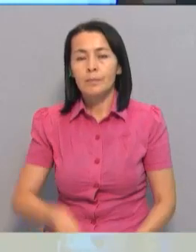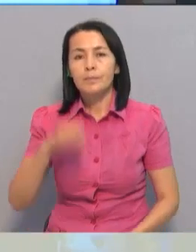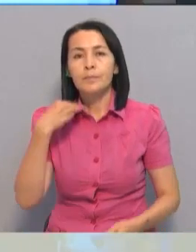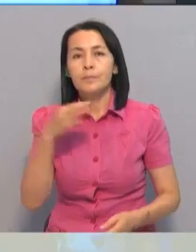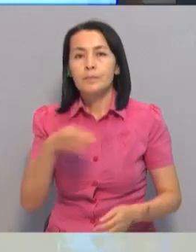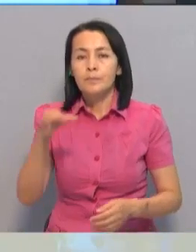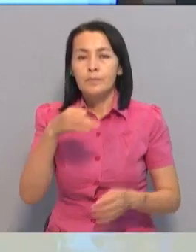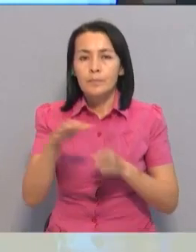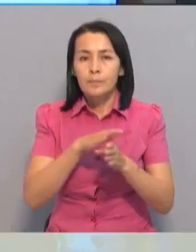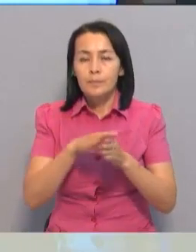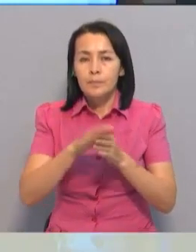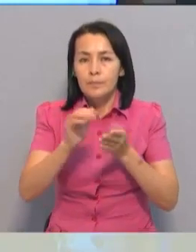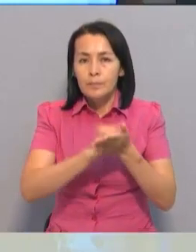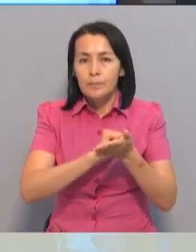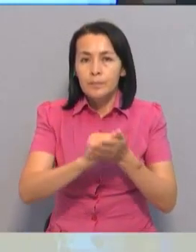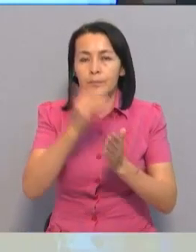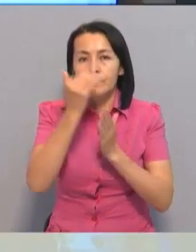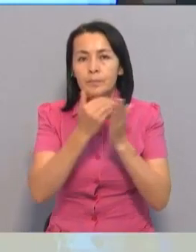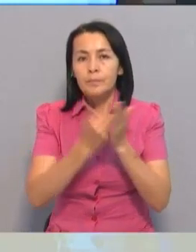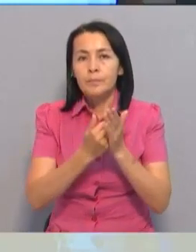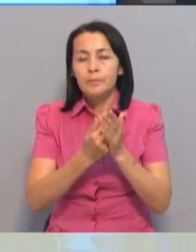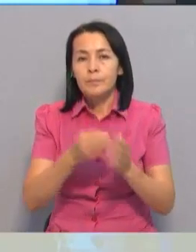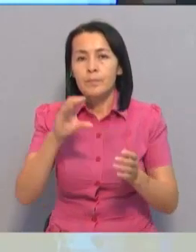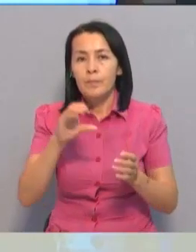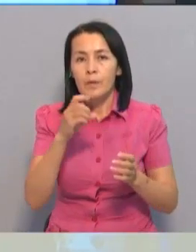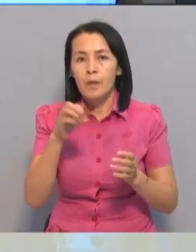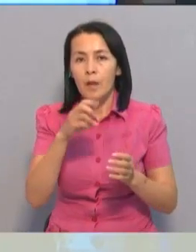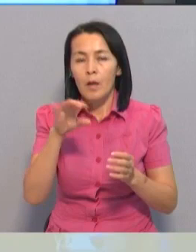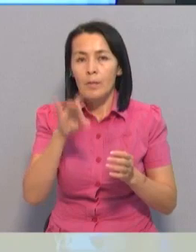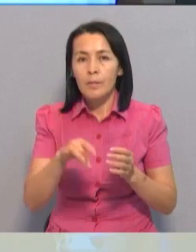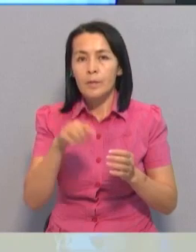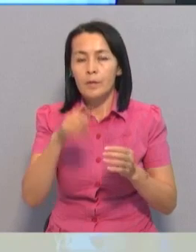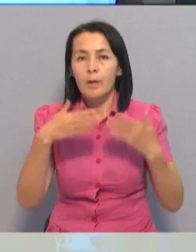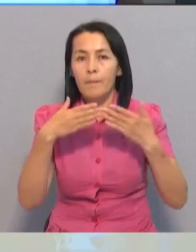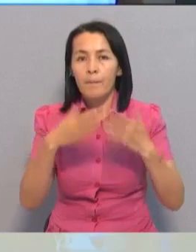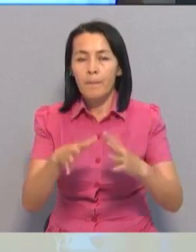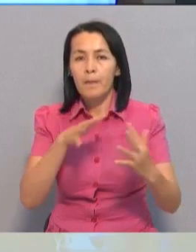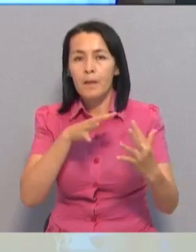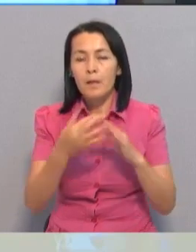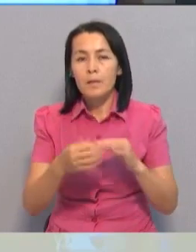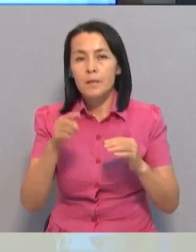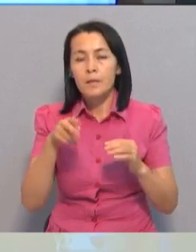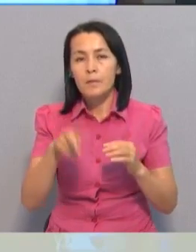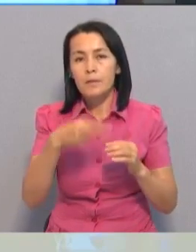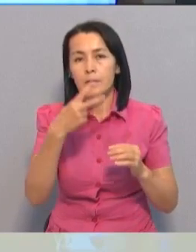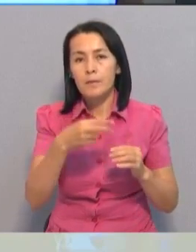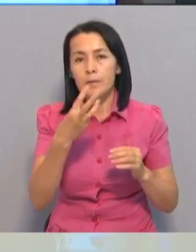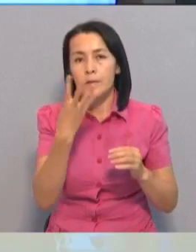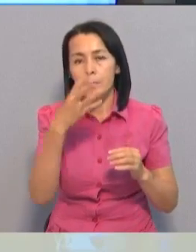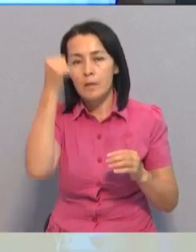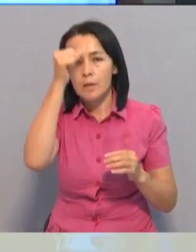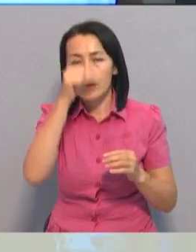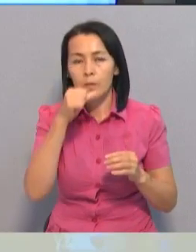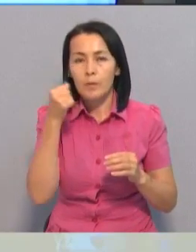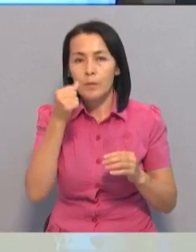В Туркестанской области идет прием документов по программе «Серпын» в рамках программы для выпускников сел. На